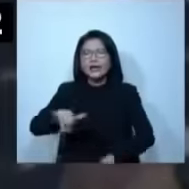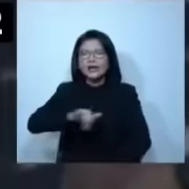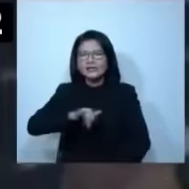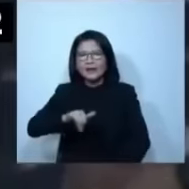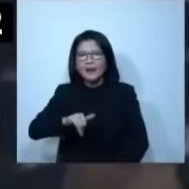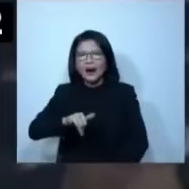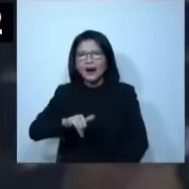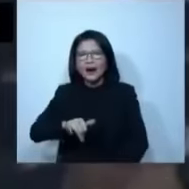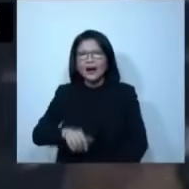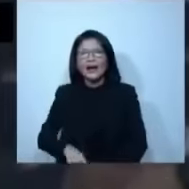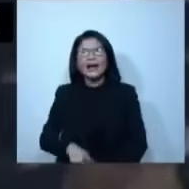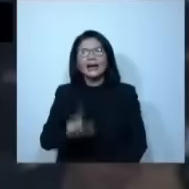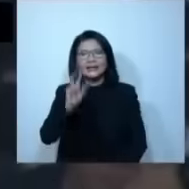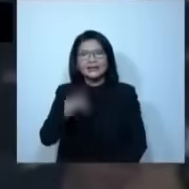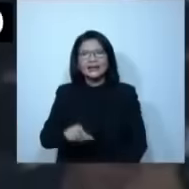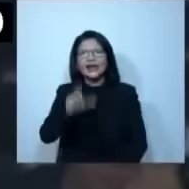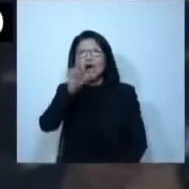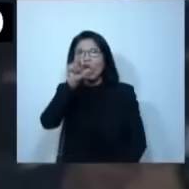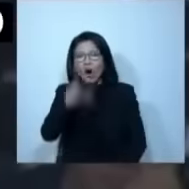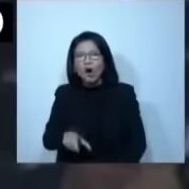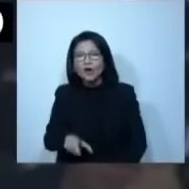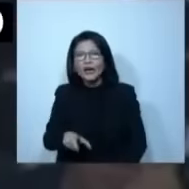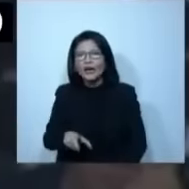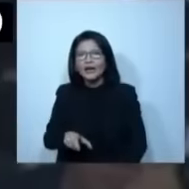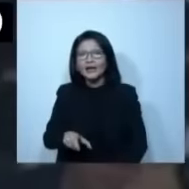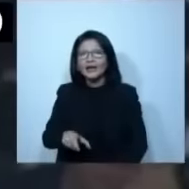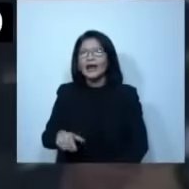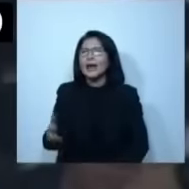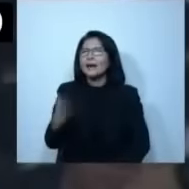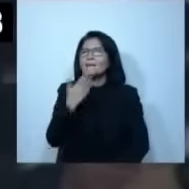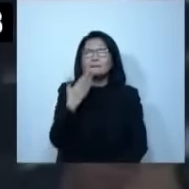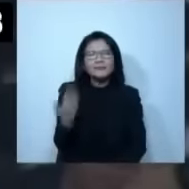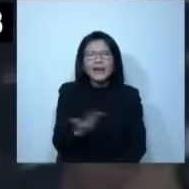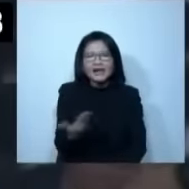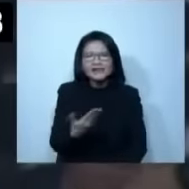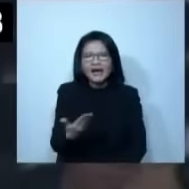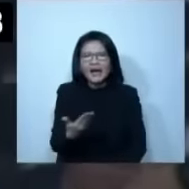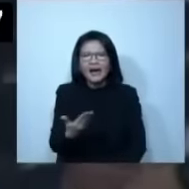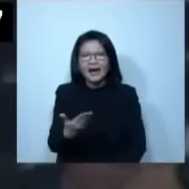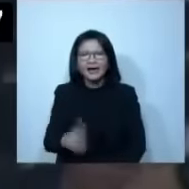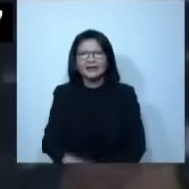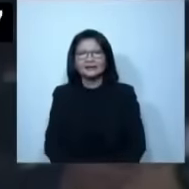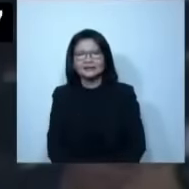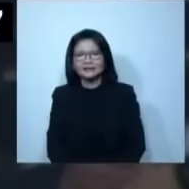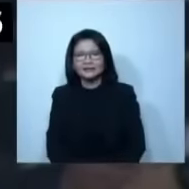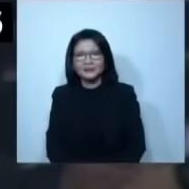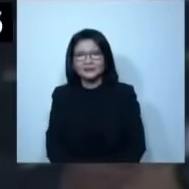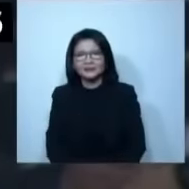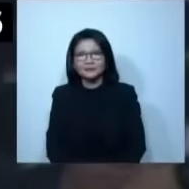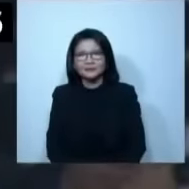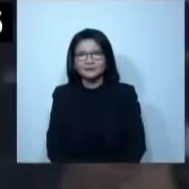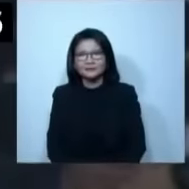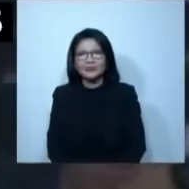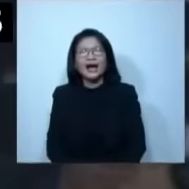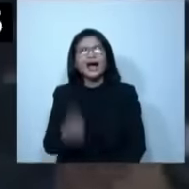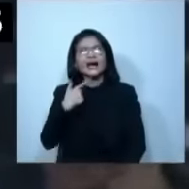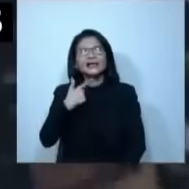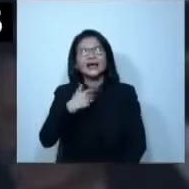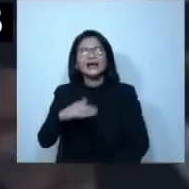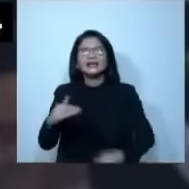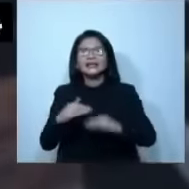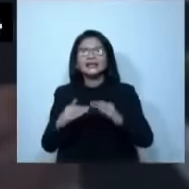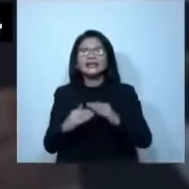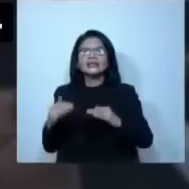Pak Mahfud ini adalah orang kecil yang kalau bapaknya rapat kira-kira anggota Forkompimcam. Kami hanya di level